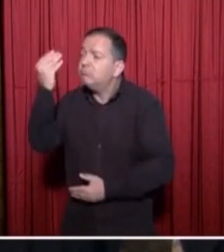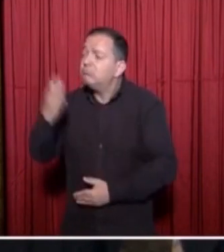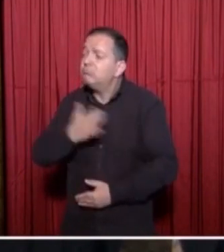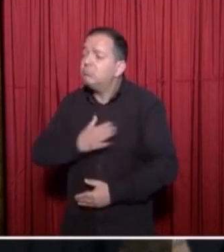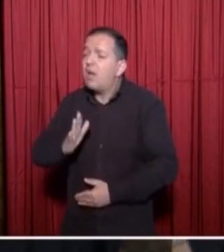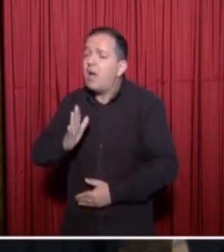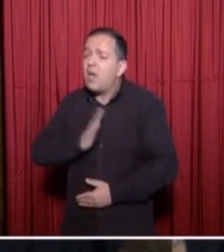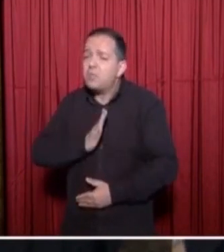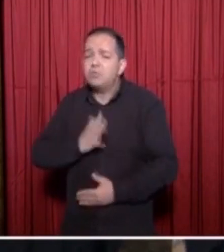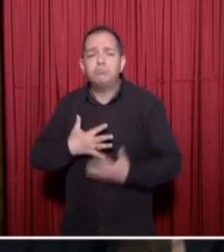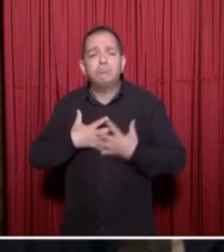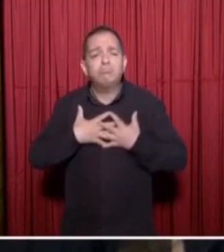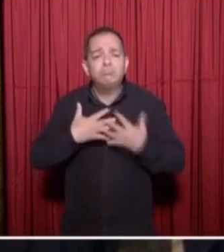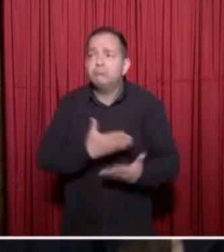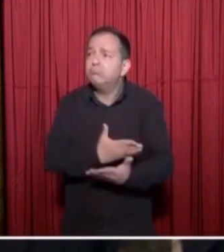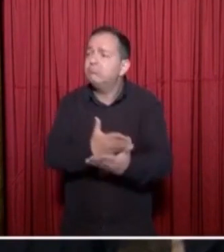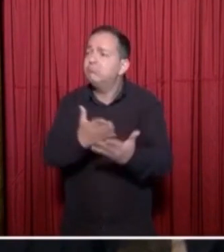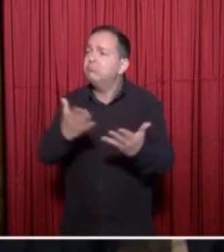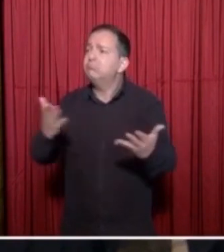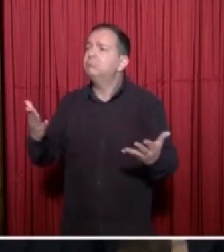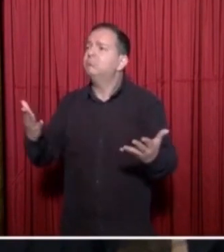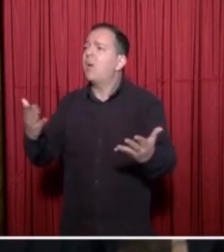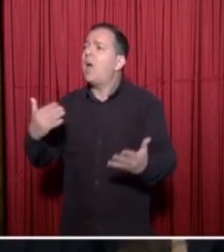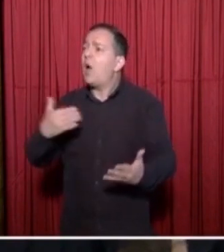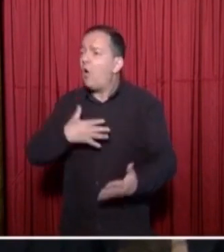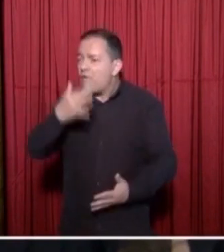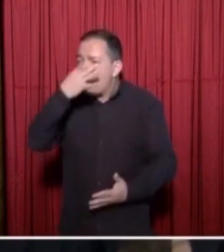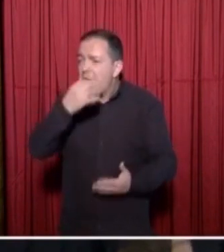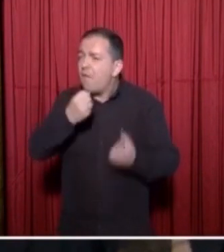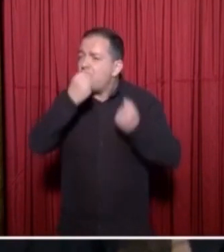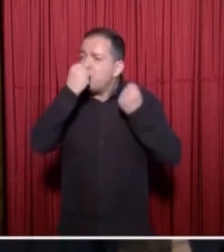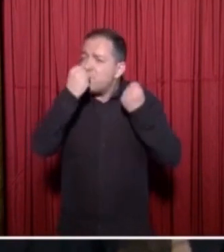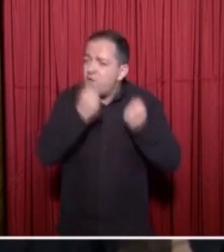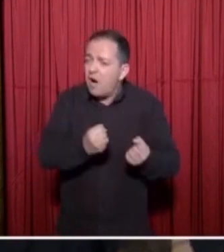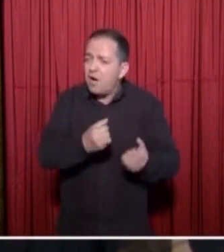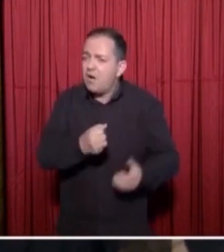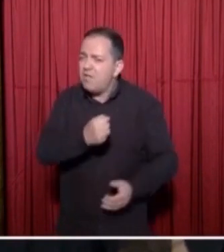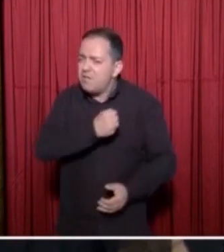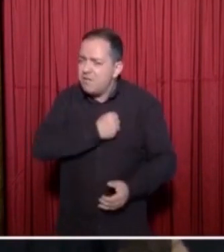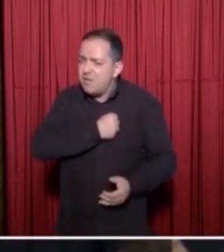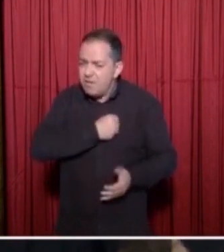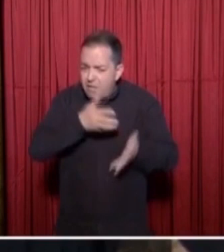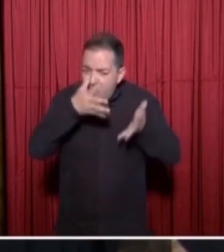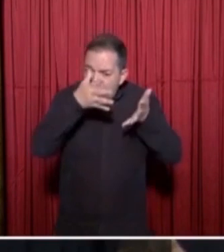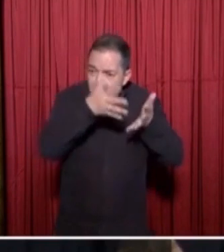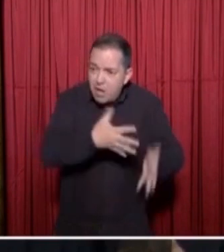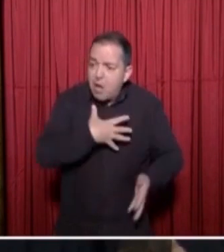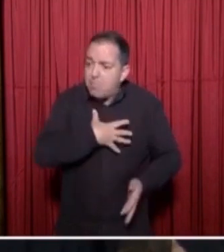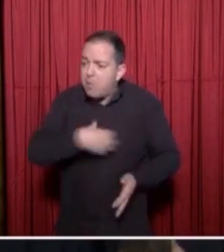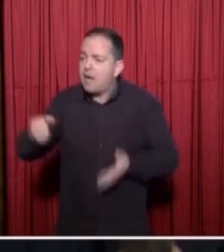και ικτήρμο. Εκ του βορβόρου των έργων μου ρίσε